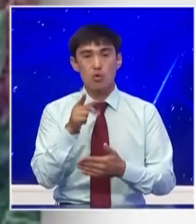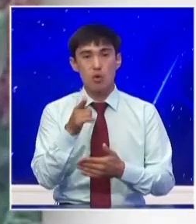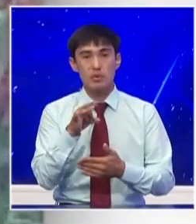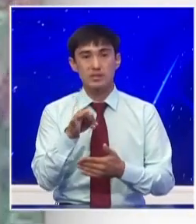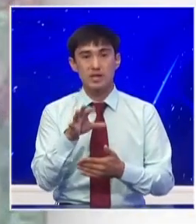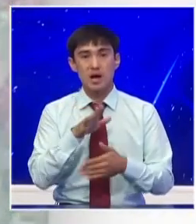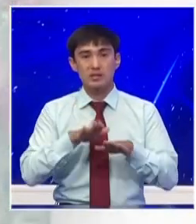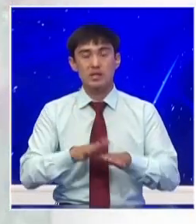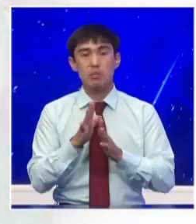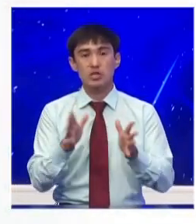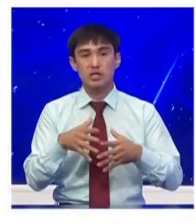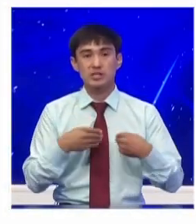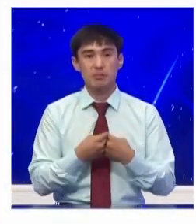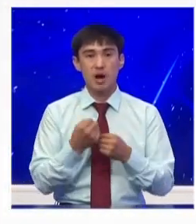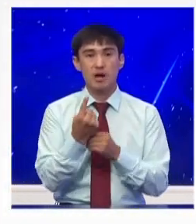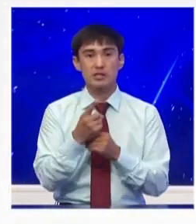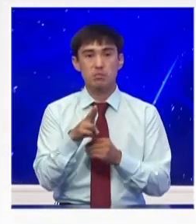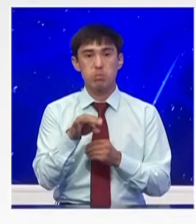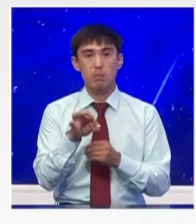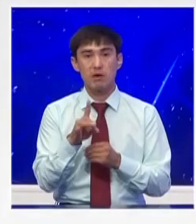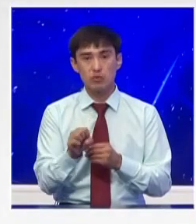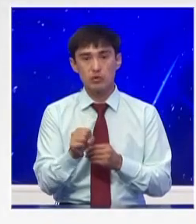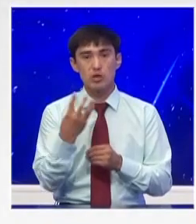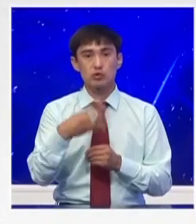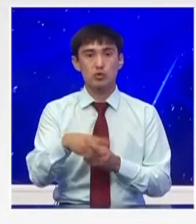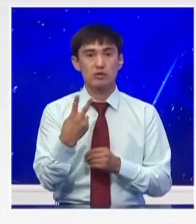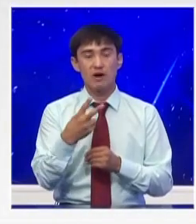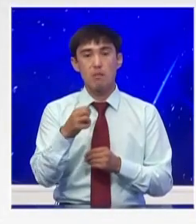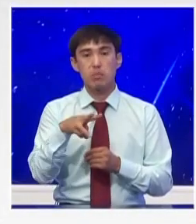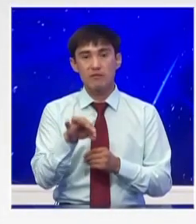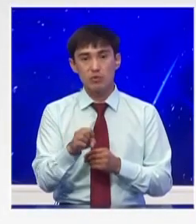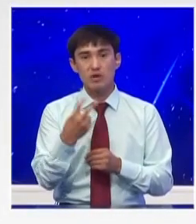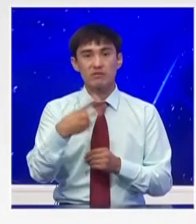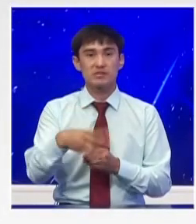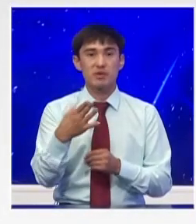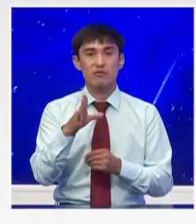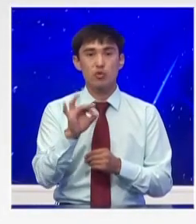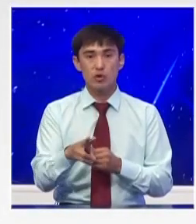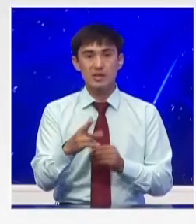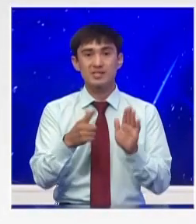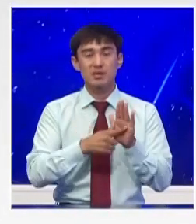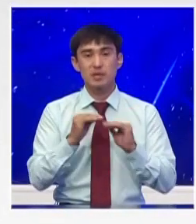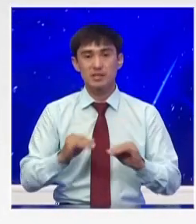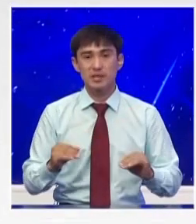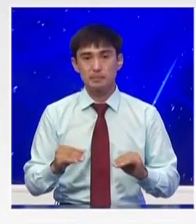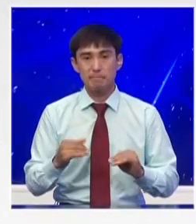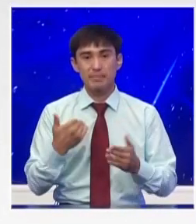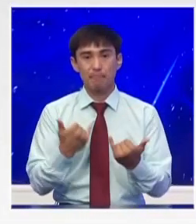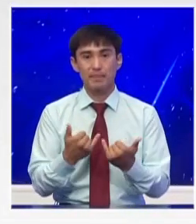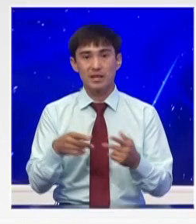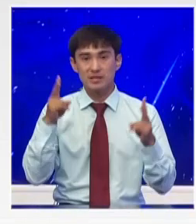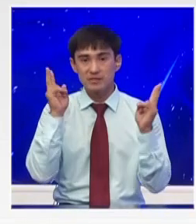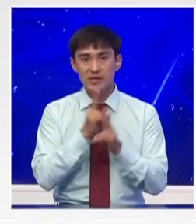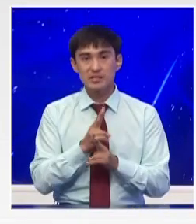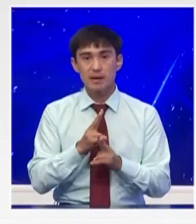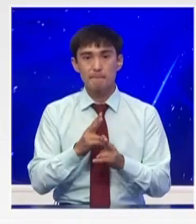Гомеса осталась большая семья – 11 праправнуков, 42 правнука, 25 внуков и 7 детей. До сих пор